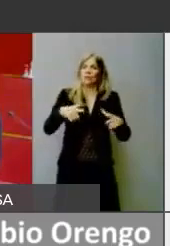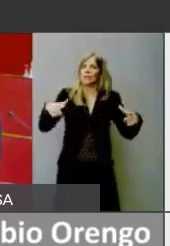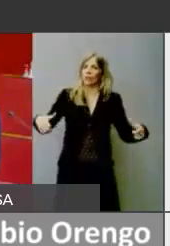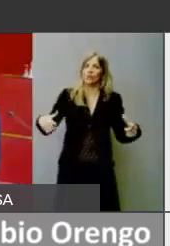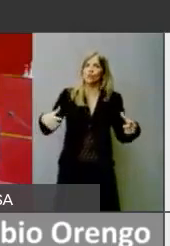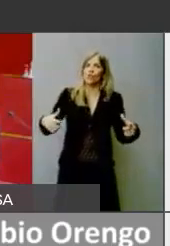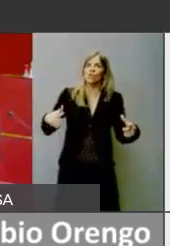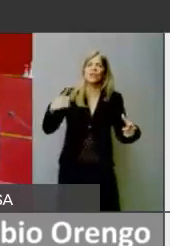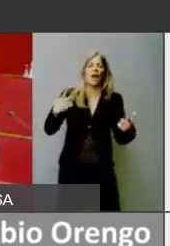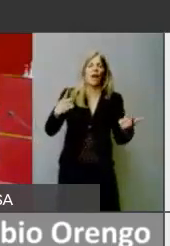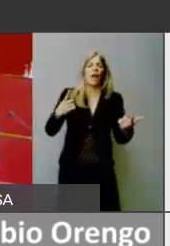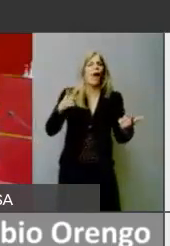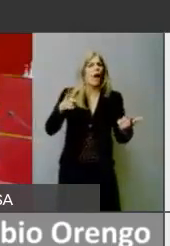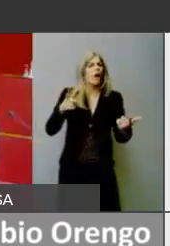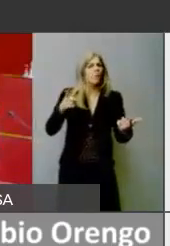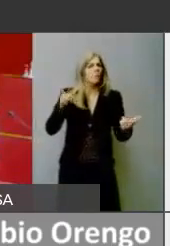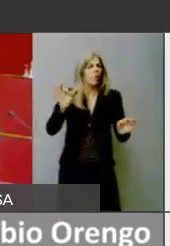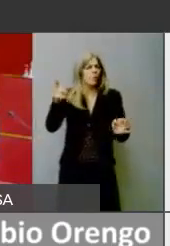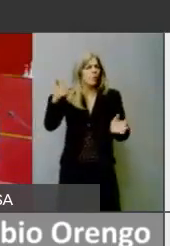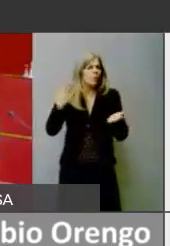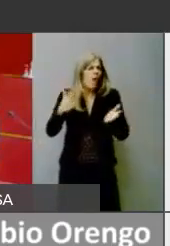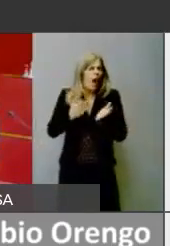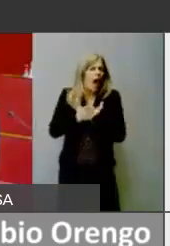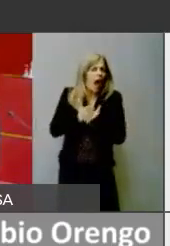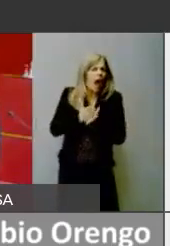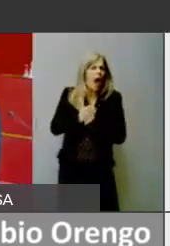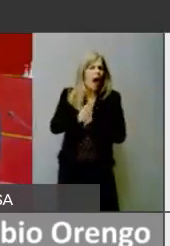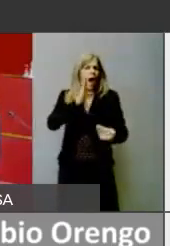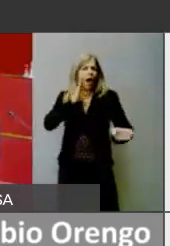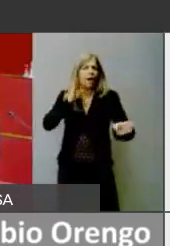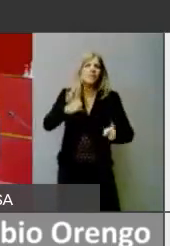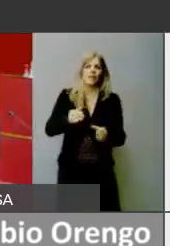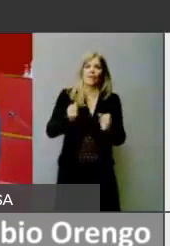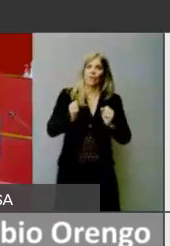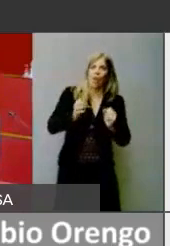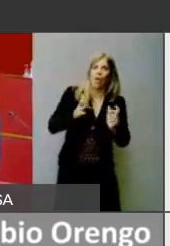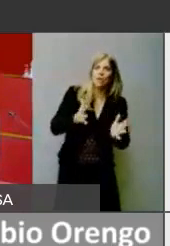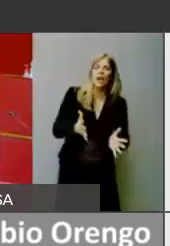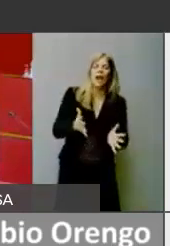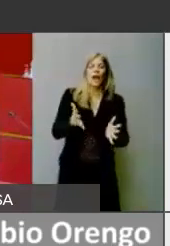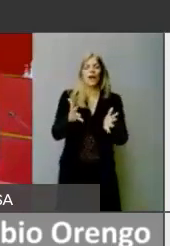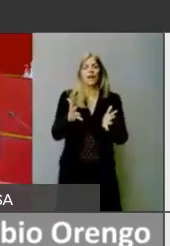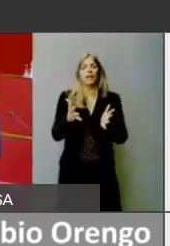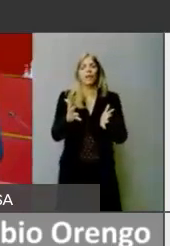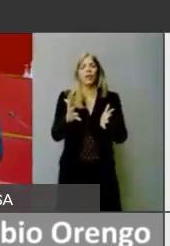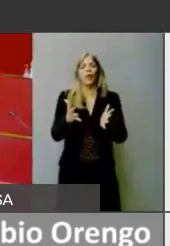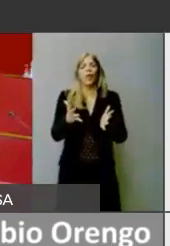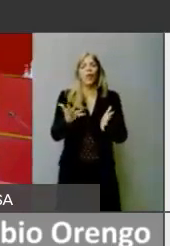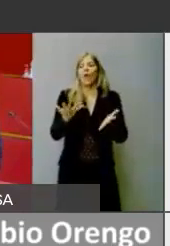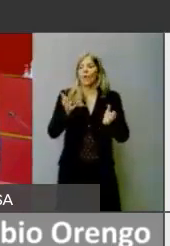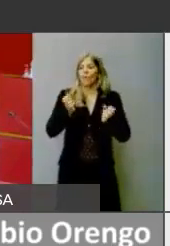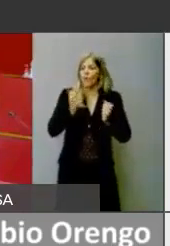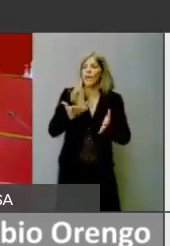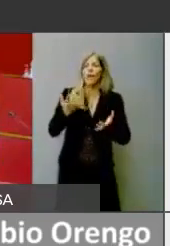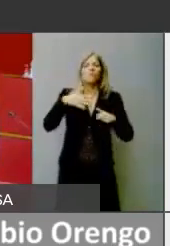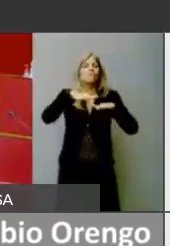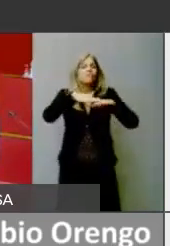parte considerevole della sua vita al volontariato e all'aiuto delle persone, diciamo, in difficoltà, in questo